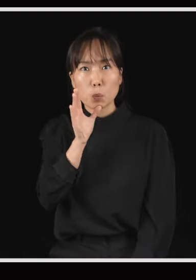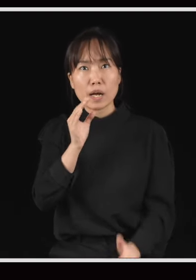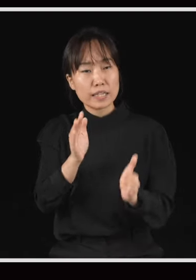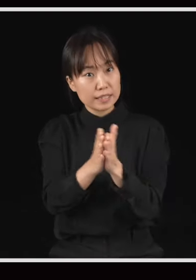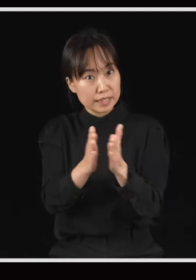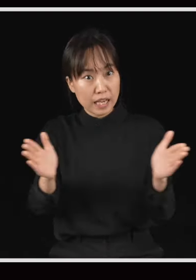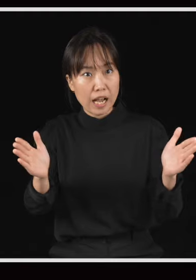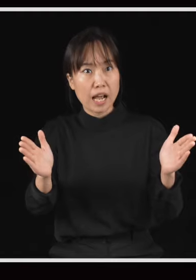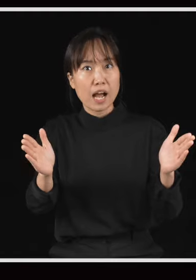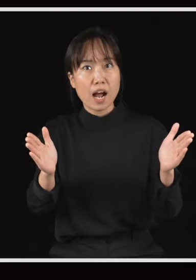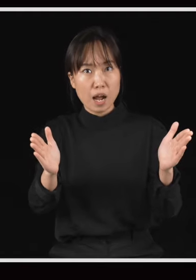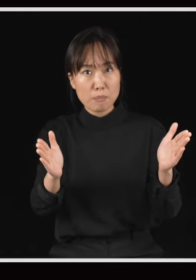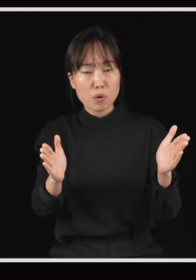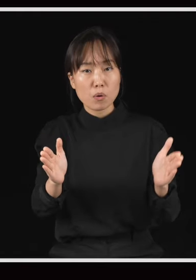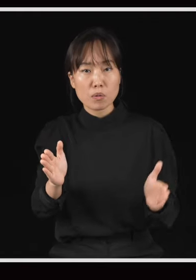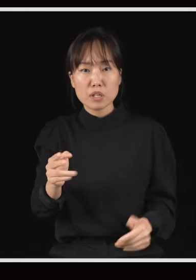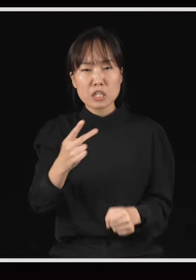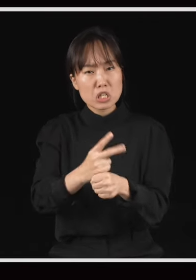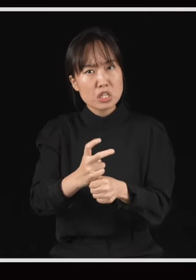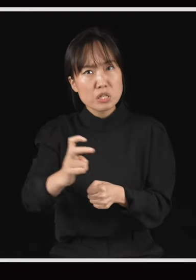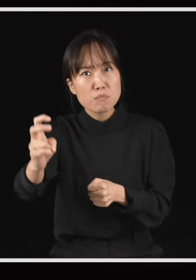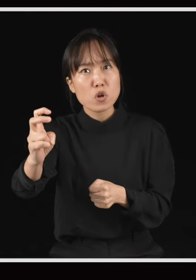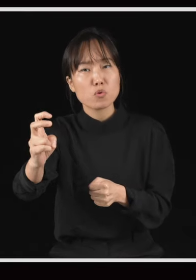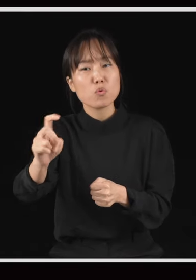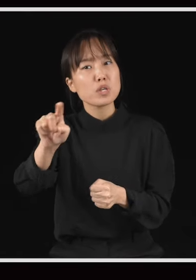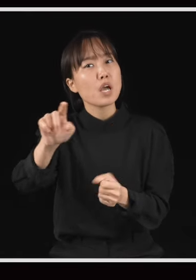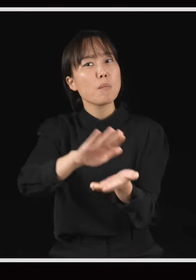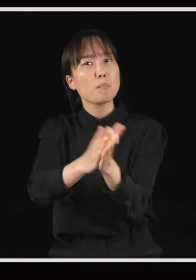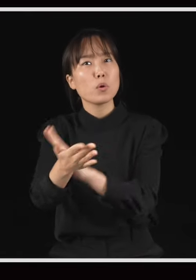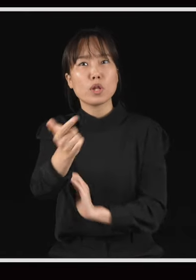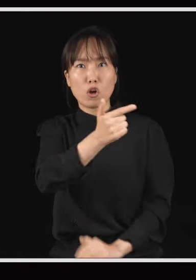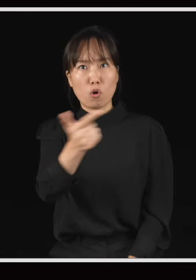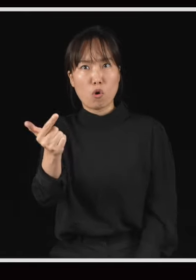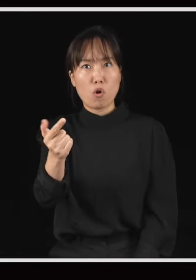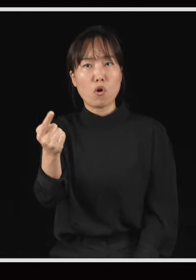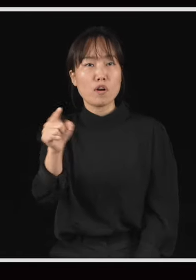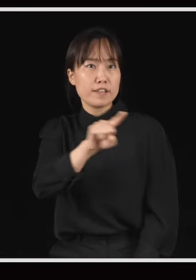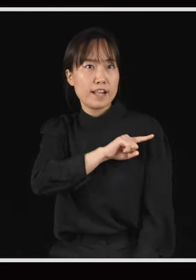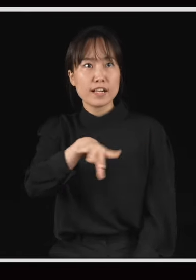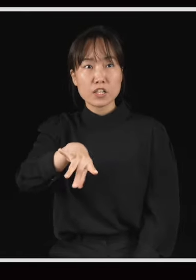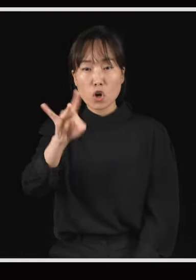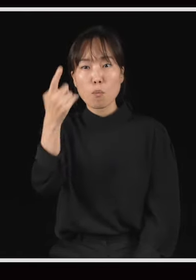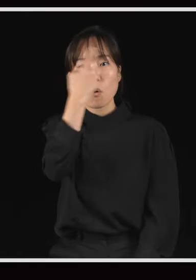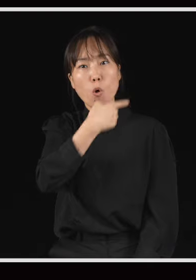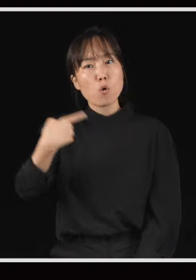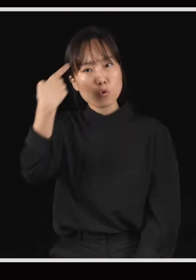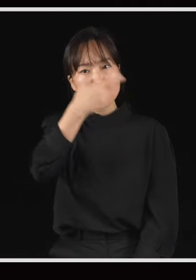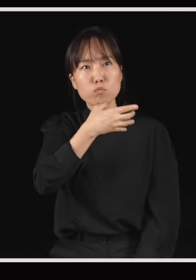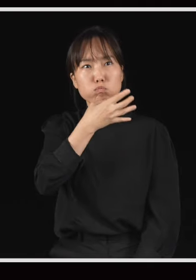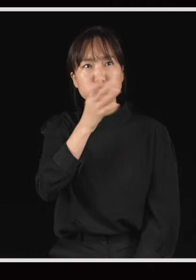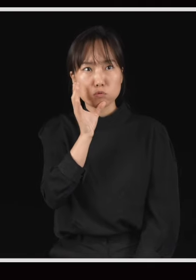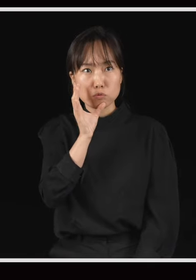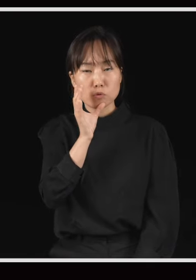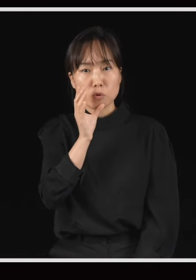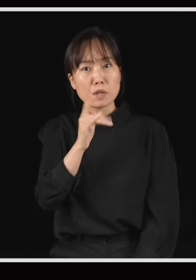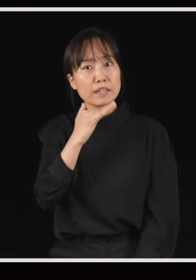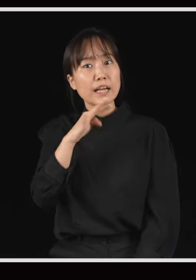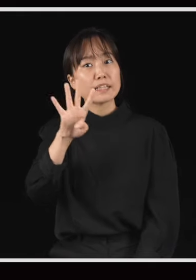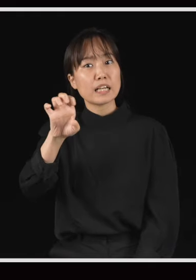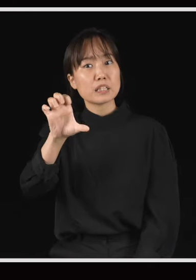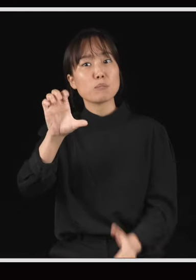20년 동안 가속노화를 경험하면 어떻게 되느냐? 여러 가지가 변합니다. 우선 노안이 됩니다. 45세가 되었을